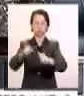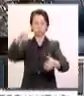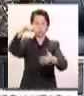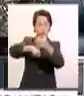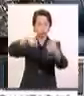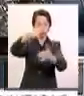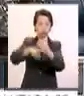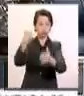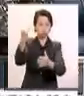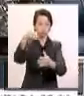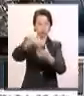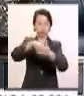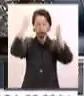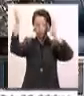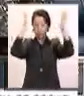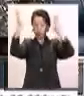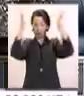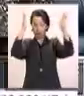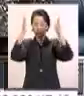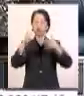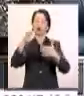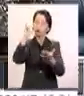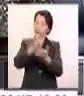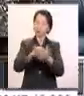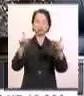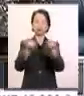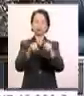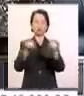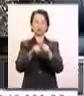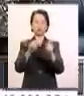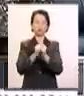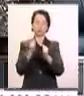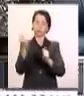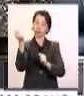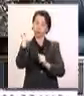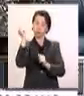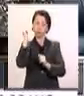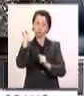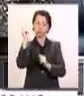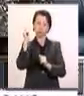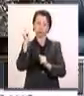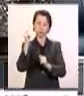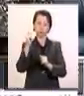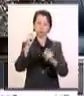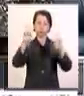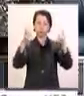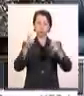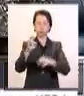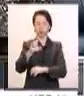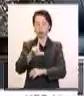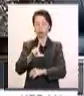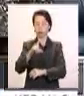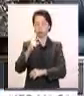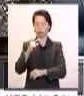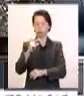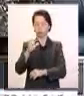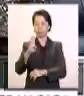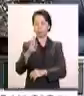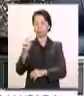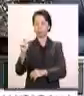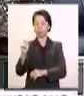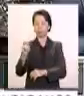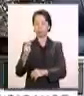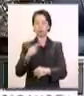kegiatan-kegiatan gangsterisme yang ada di negara kita. Demikian juga berkenaan dengan tadi isu LGBT ini. Kita minta